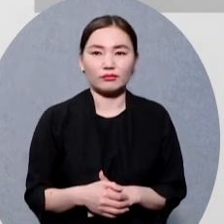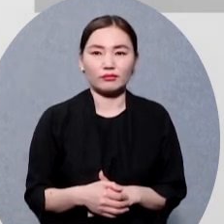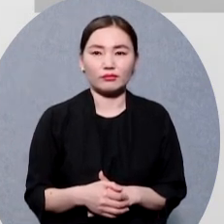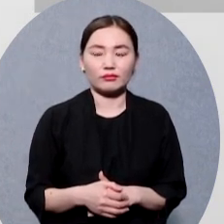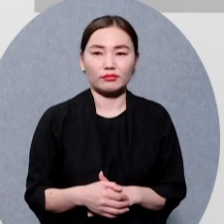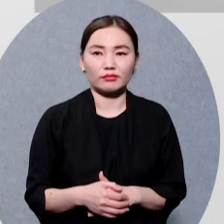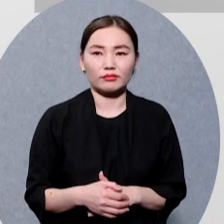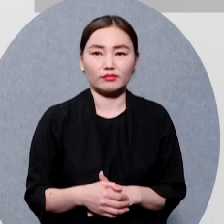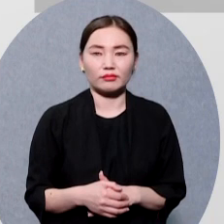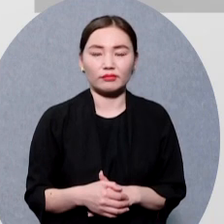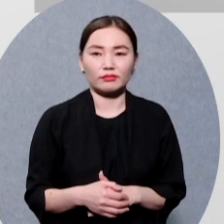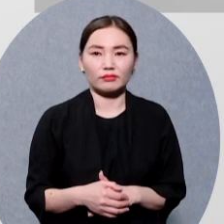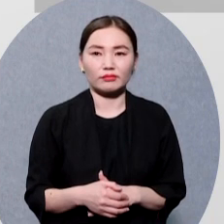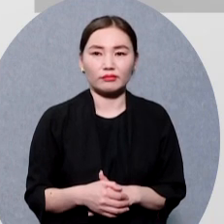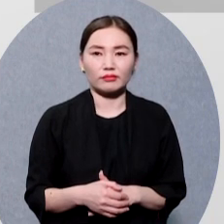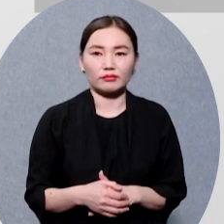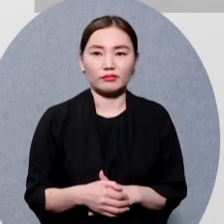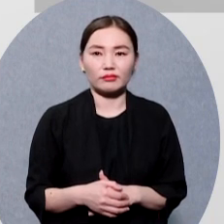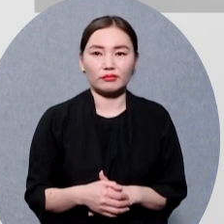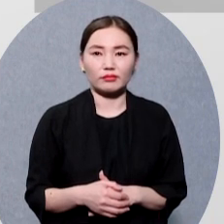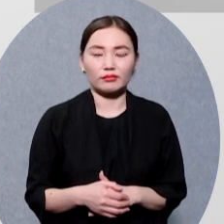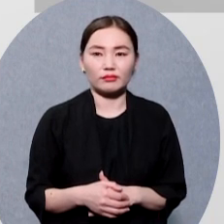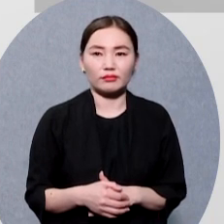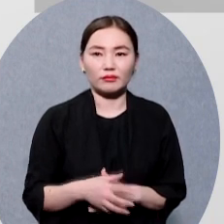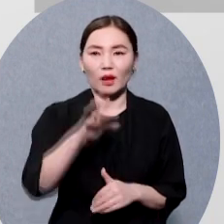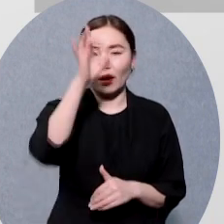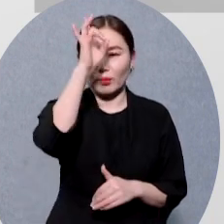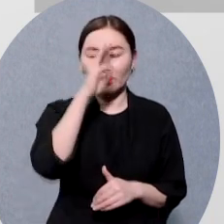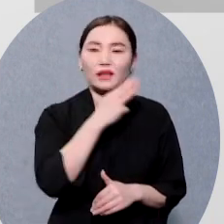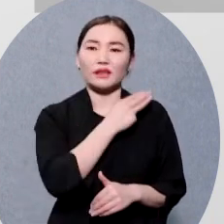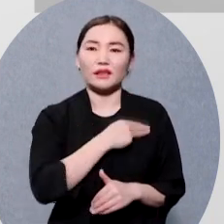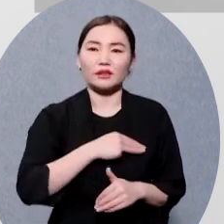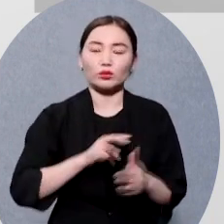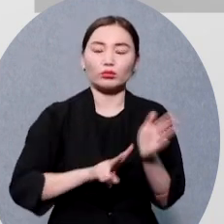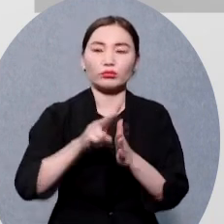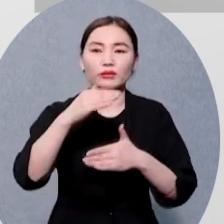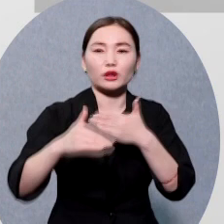Хэрэгжүүлсэн үйл ажиллагаа нь хамгийн эхлээд юу хийсэн байж болох вэ гэдэг дээр сайн бодоорой.